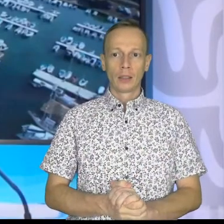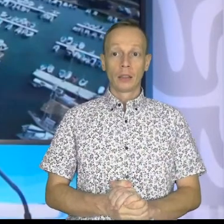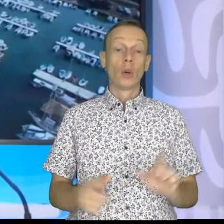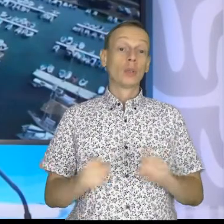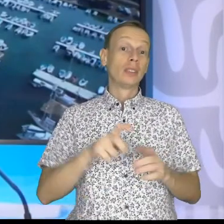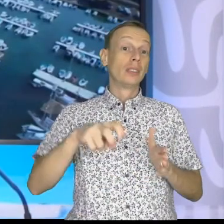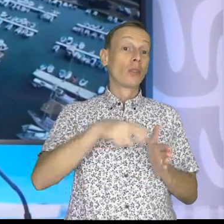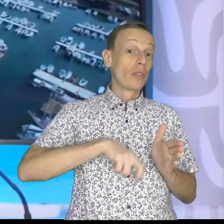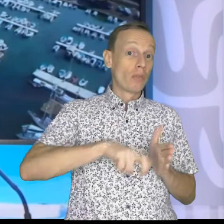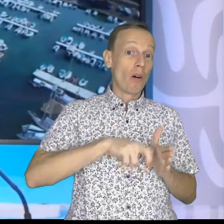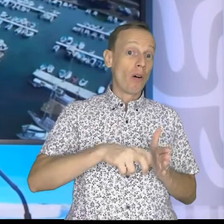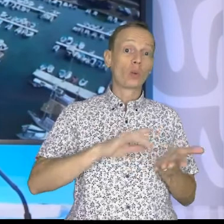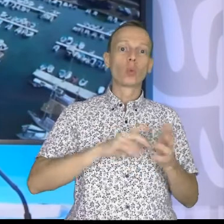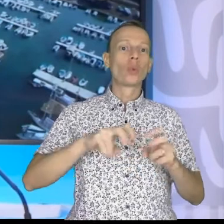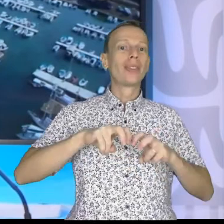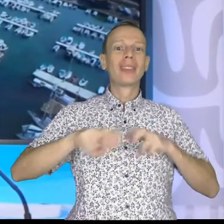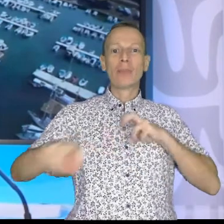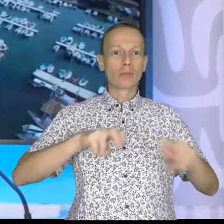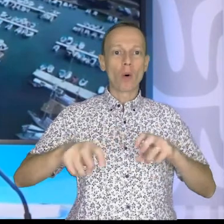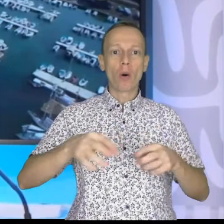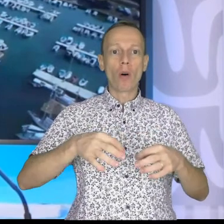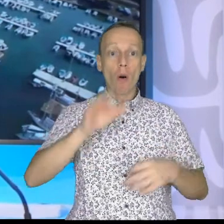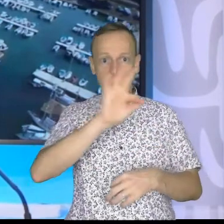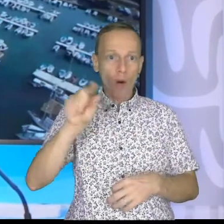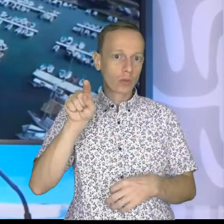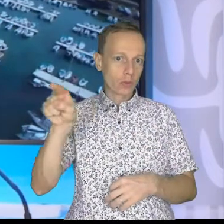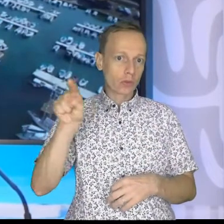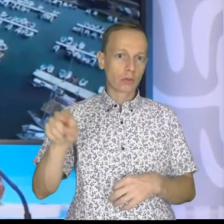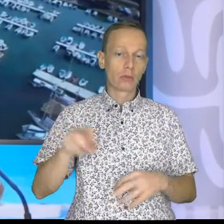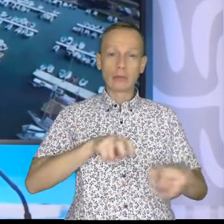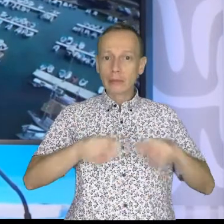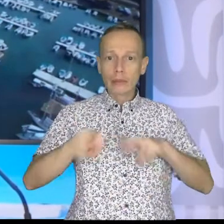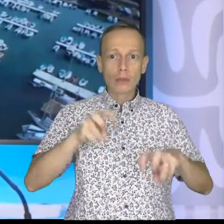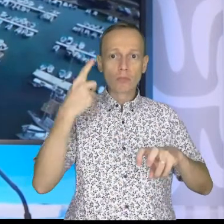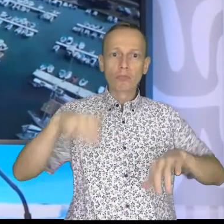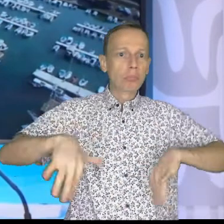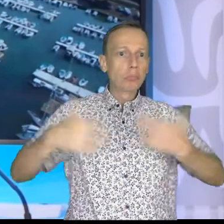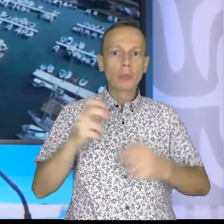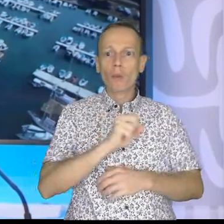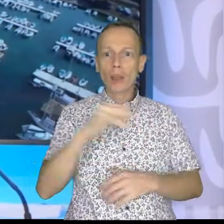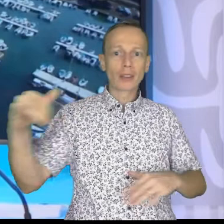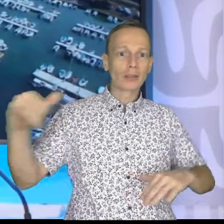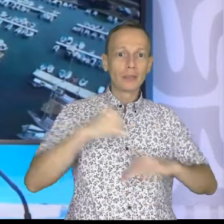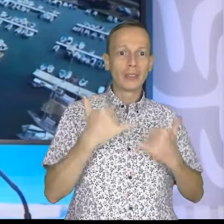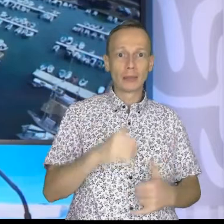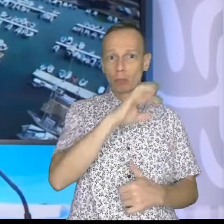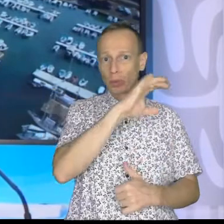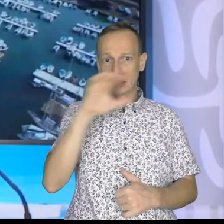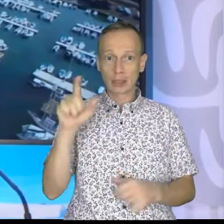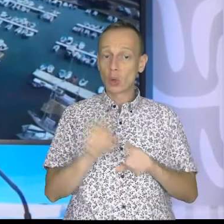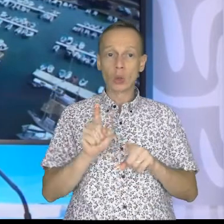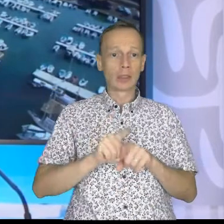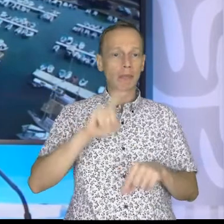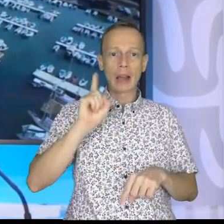ce confinement, justement, tous les déplacements à l'intérieur du pays, de la France, je veux dire, pour un quelconque voyage vers la Polynésie française, sont